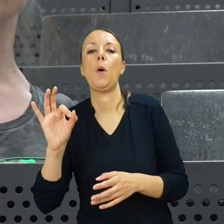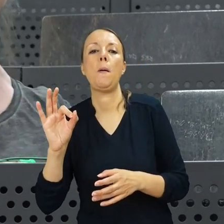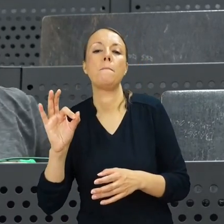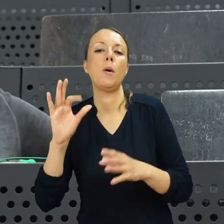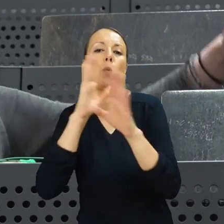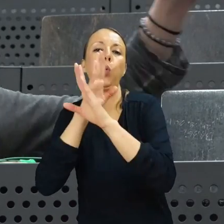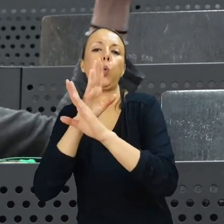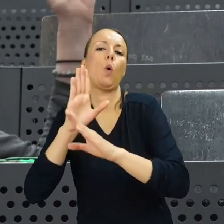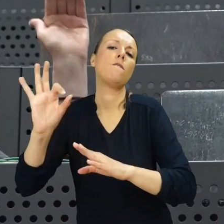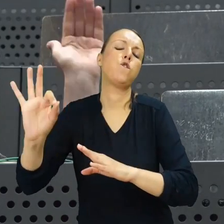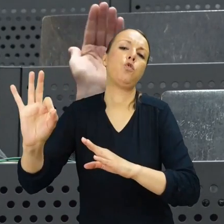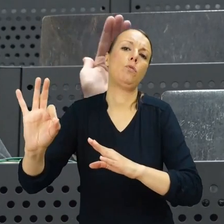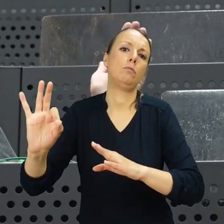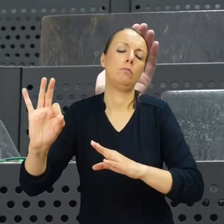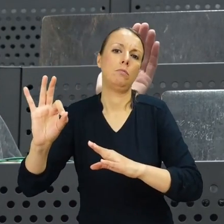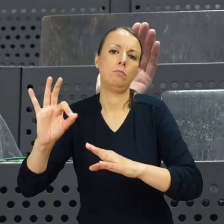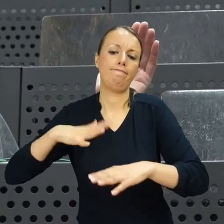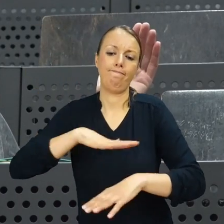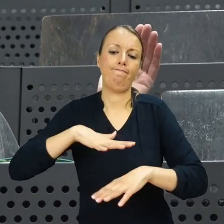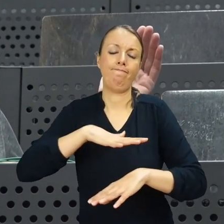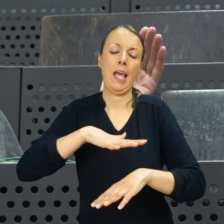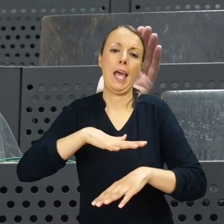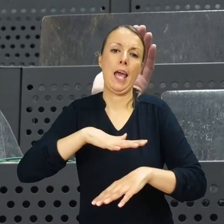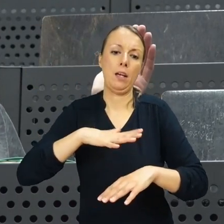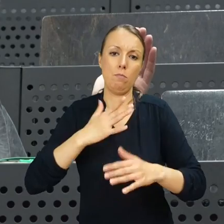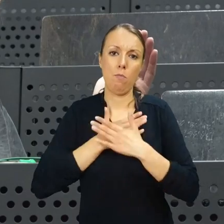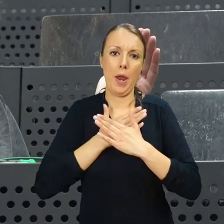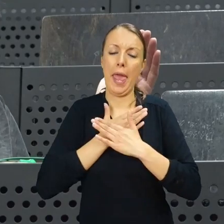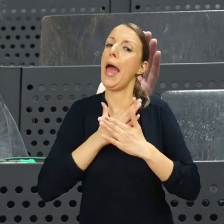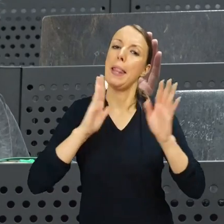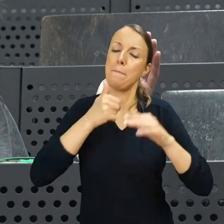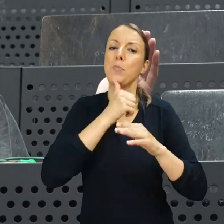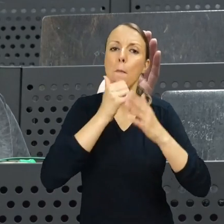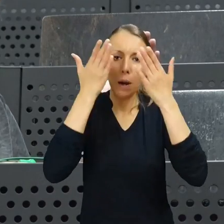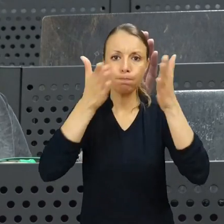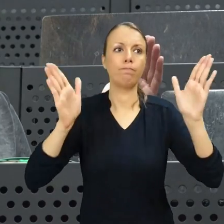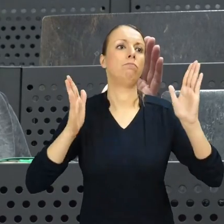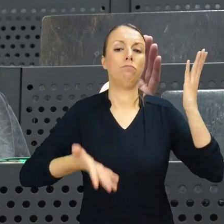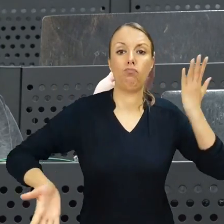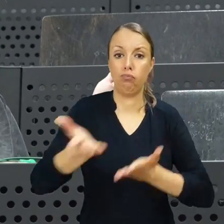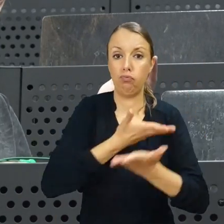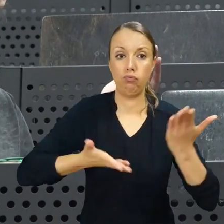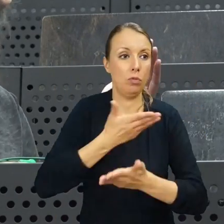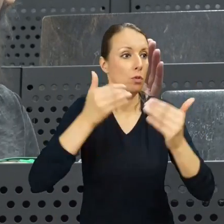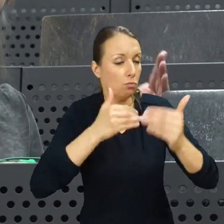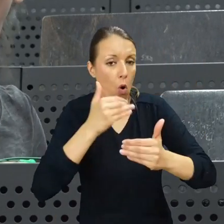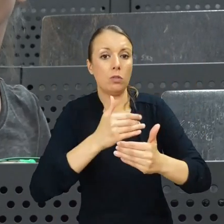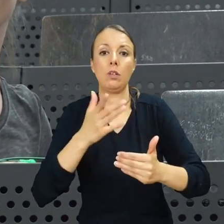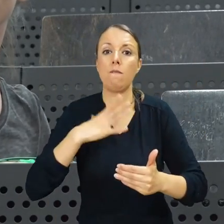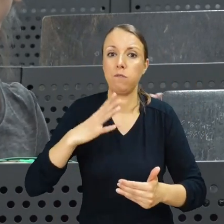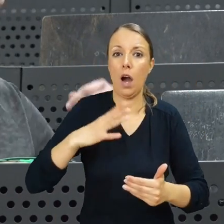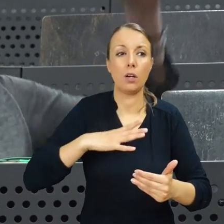obrzucania się piaskiem, tylko takiego wyjścia na zewnątrz i kurczę, a może rozwiążmy ten problem, że tego piachu jest dużo i może warto zasiać w